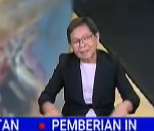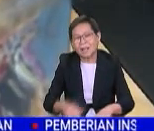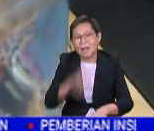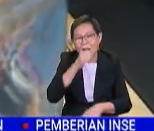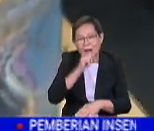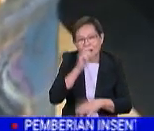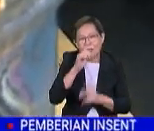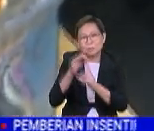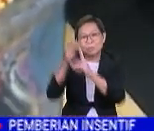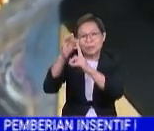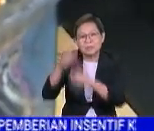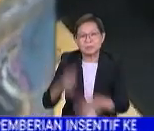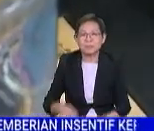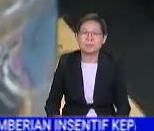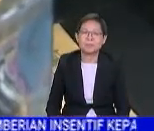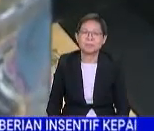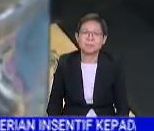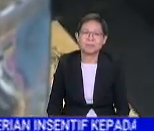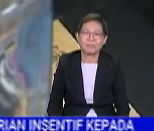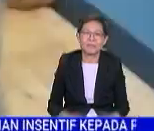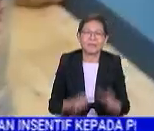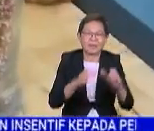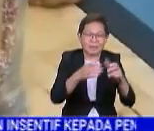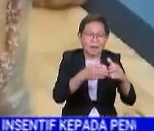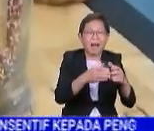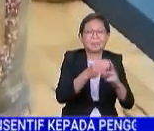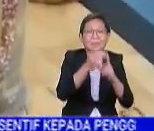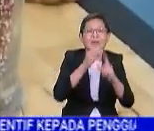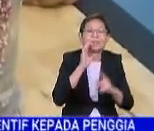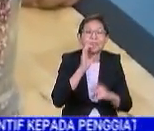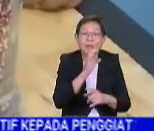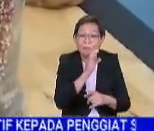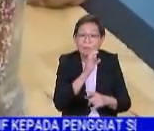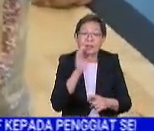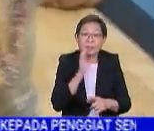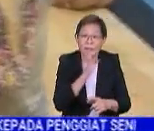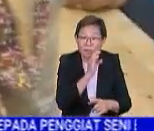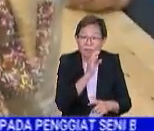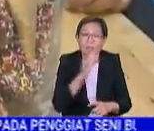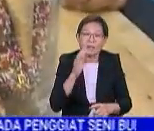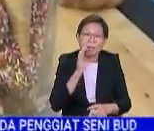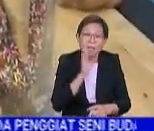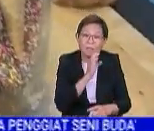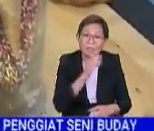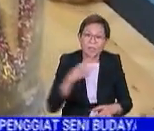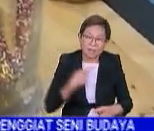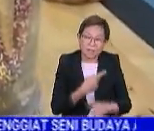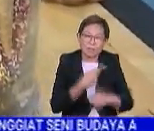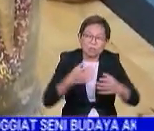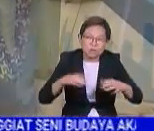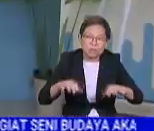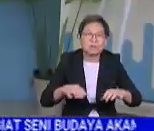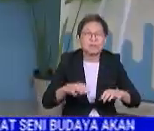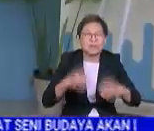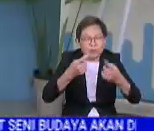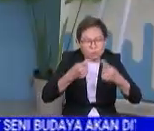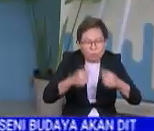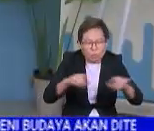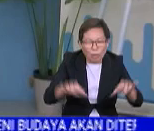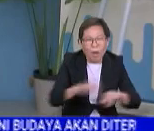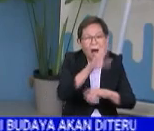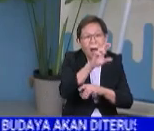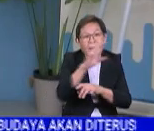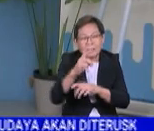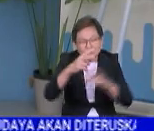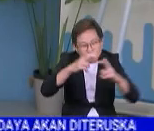cream package tu. Macam tu. Untuk kat kafe kita cuba R&D lagi lah, mana yang boleh